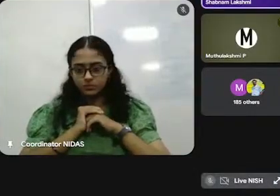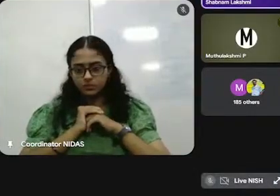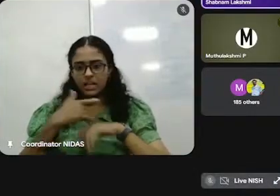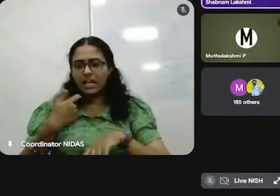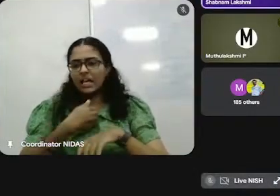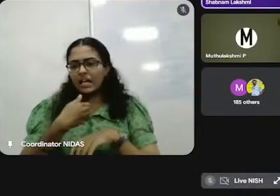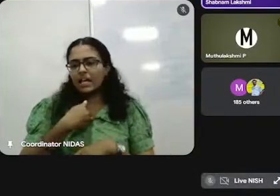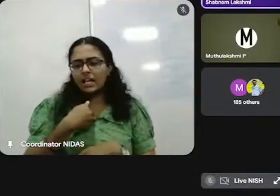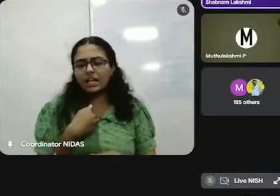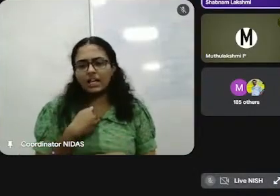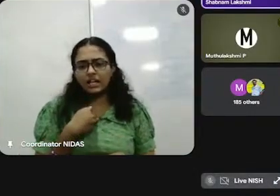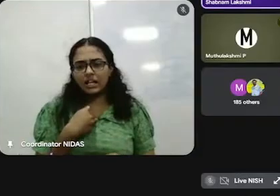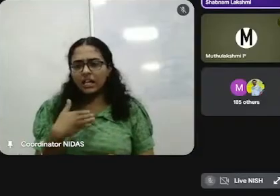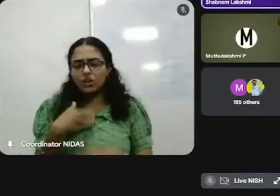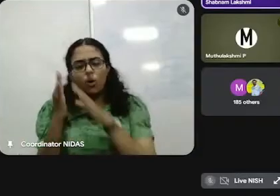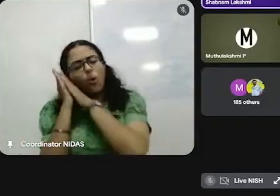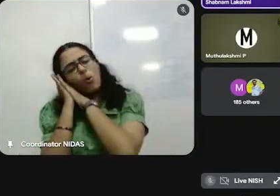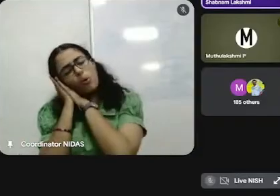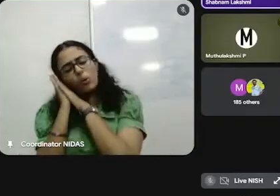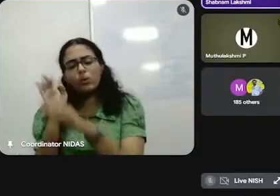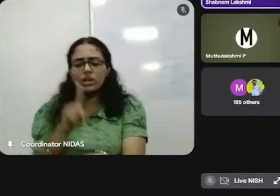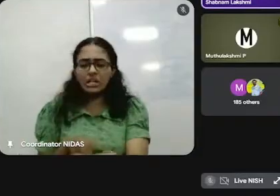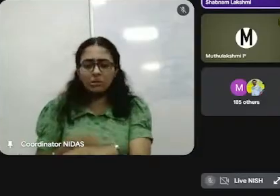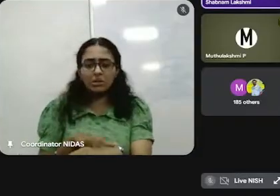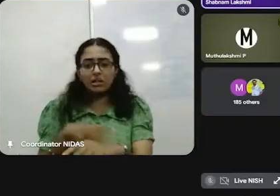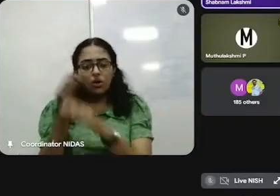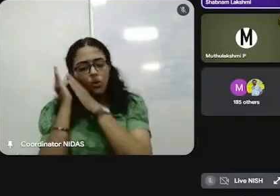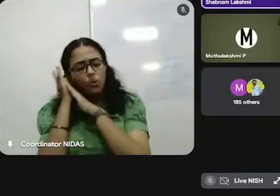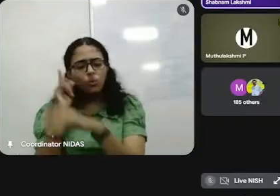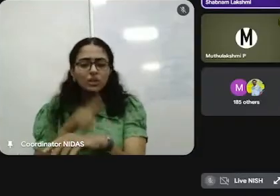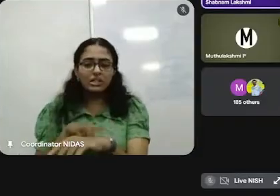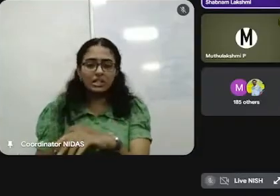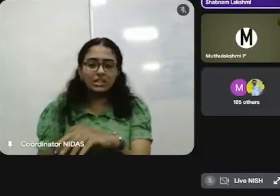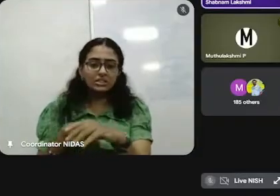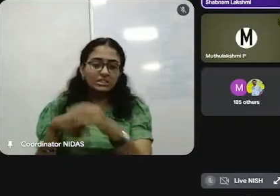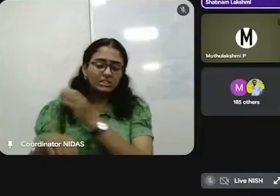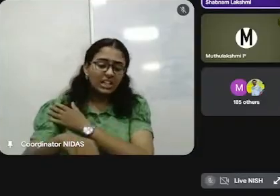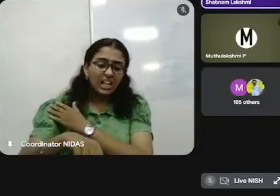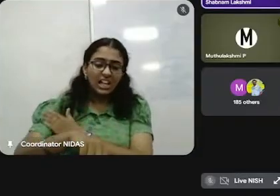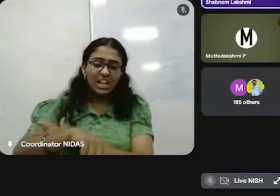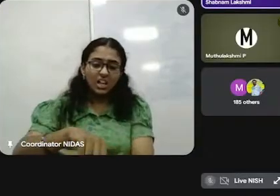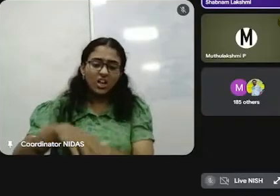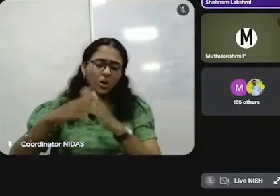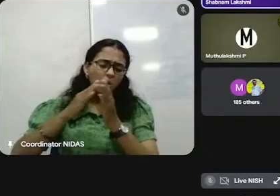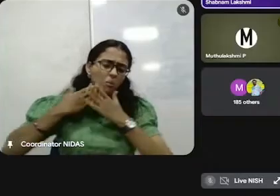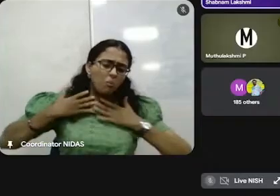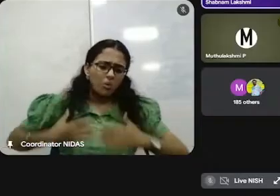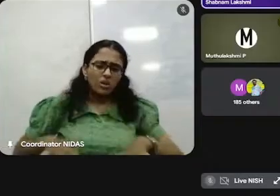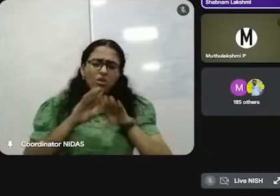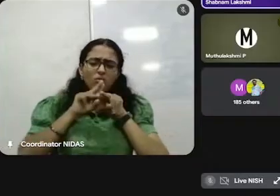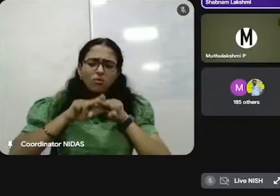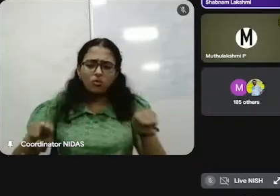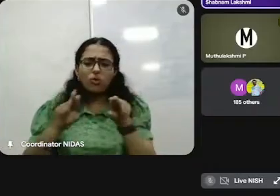എനിക്ക് ഉറക്കത്തില് 2-3 പ്രാവശ്യമായിട്ട് ഉറക്കത്തില് എനിക്ക് ബോഡി ഫുൾ മൂവ്മെന്റ്